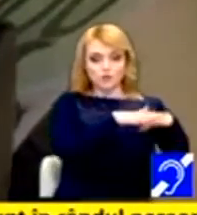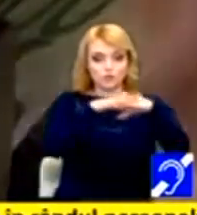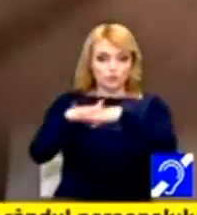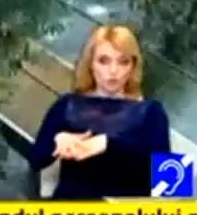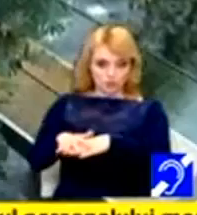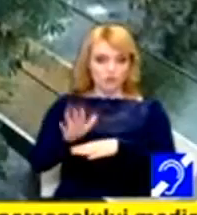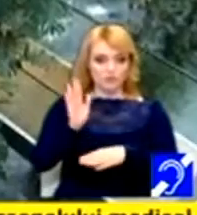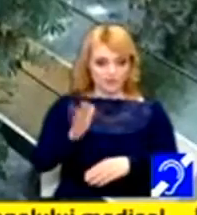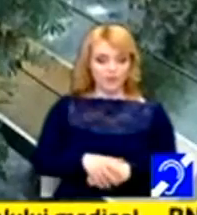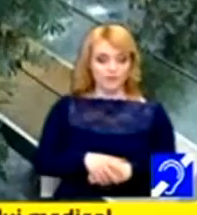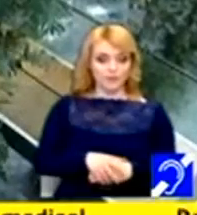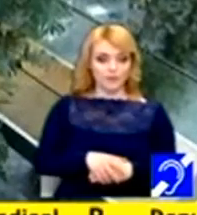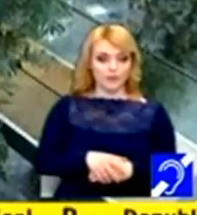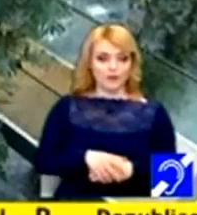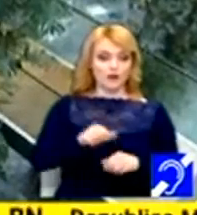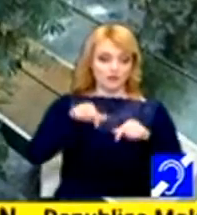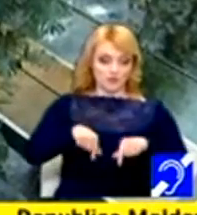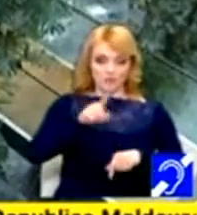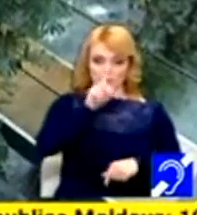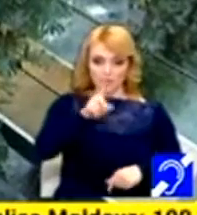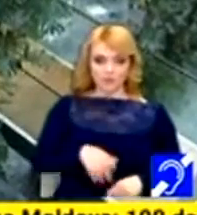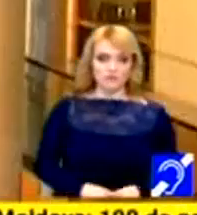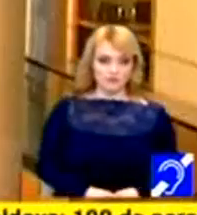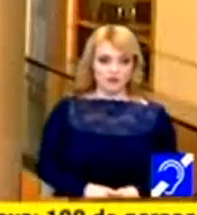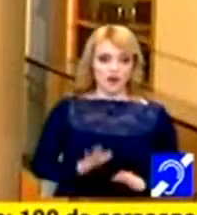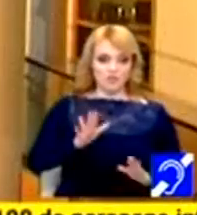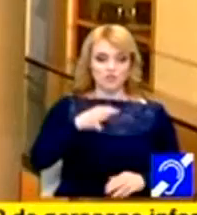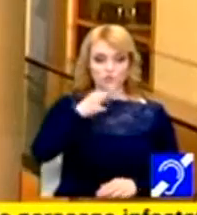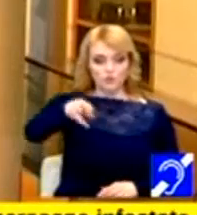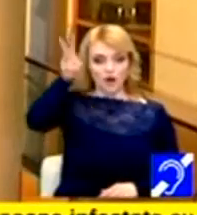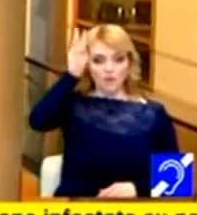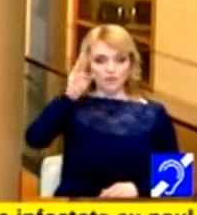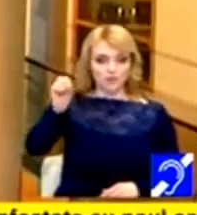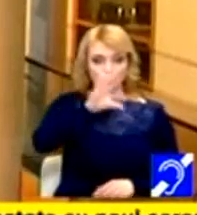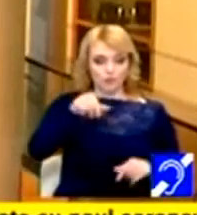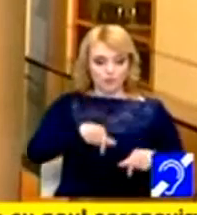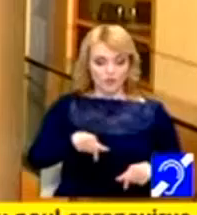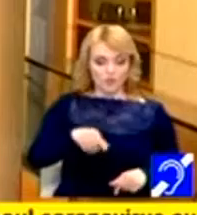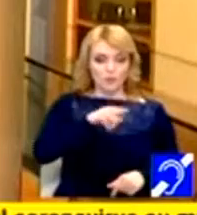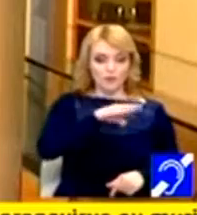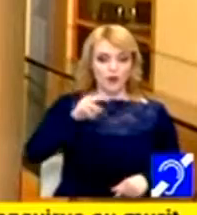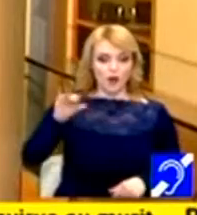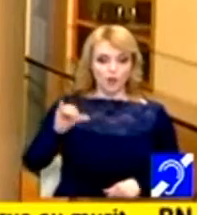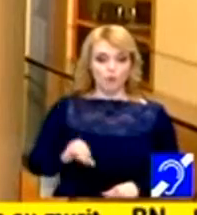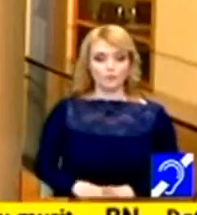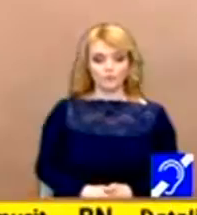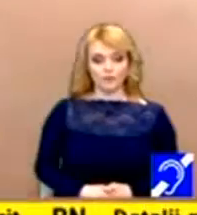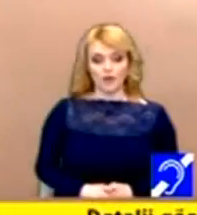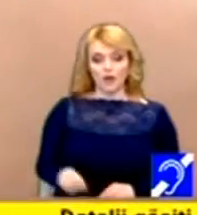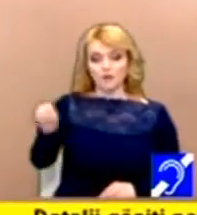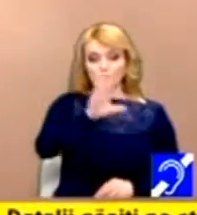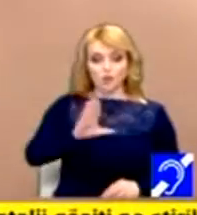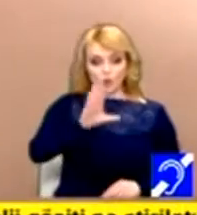Peter Mihalco, să fie transferată chiar luna aceasta. Estimare confirmată și de europarlamentarul român Marian Jean Marinescu.